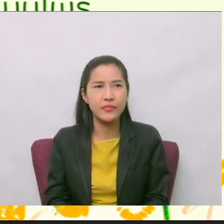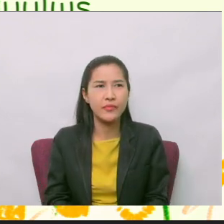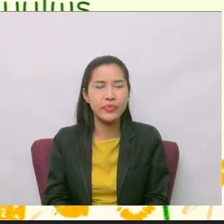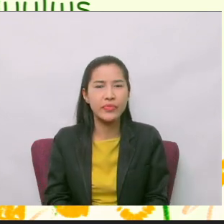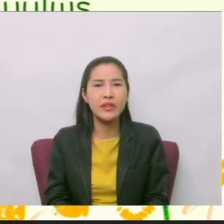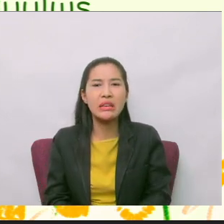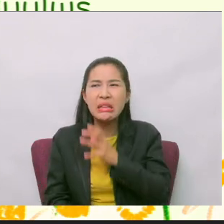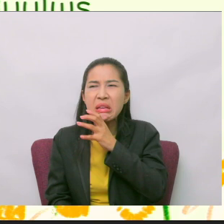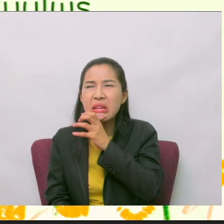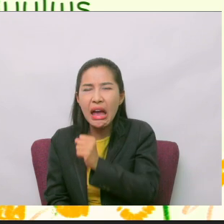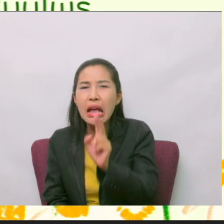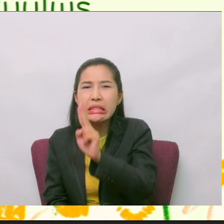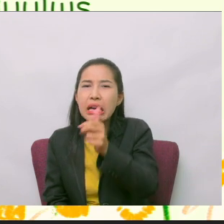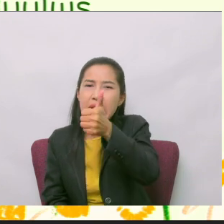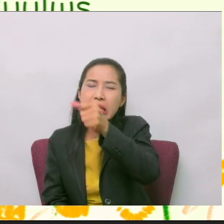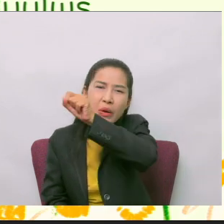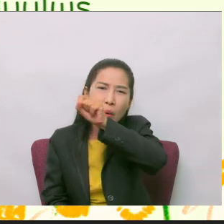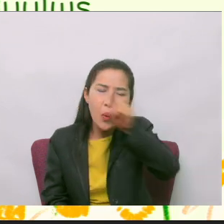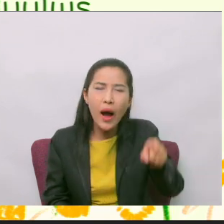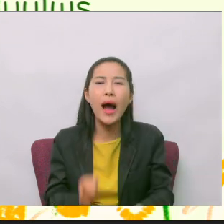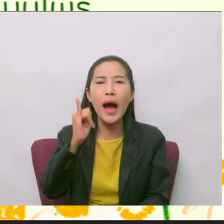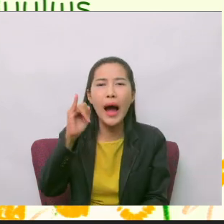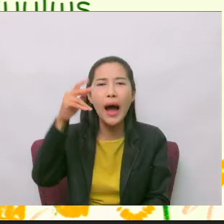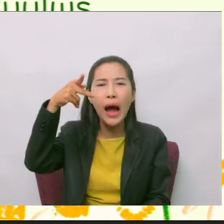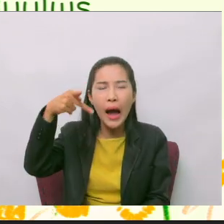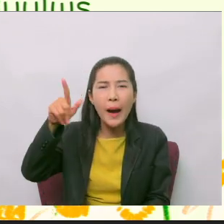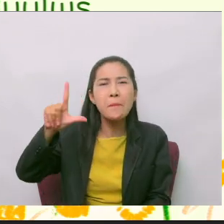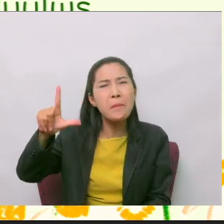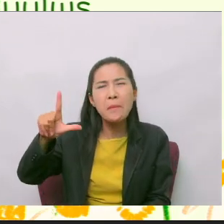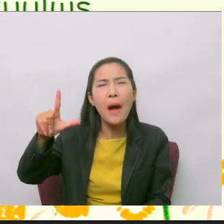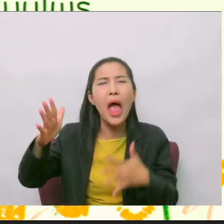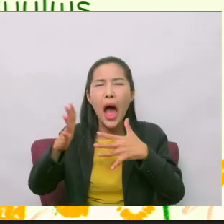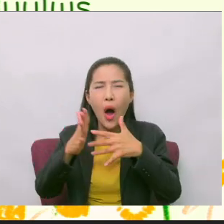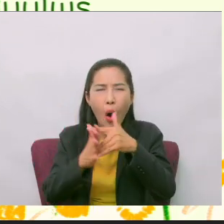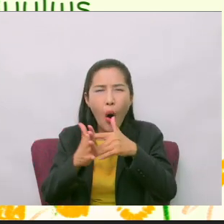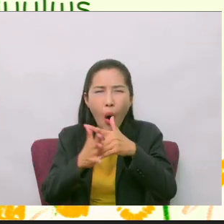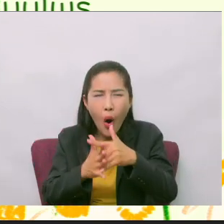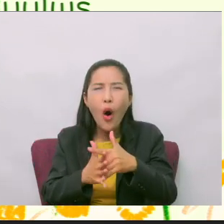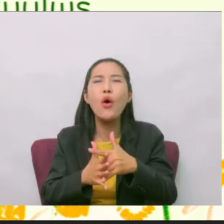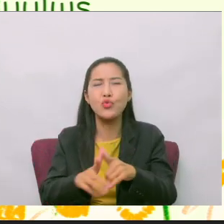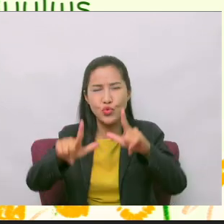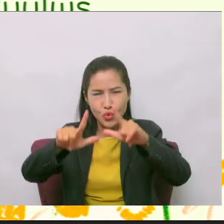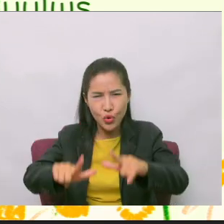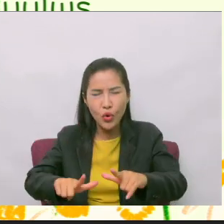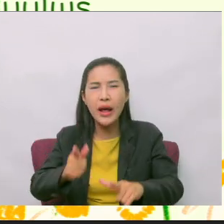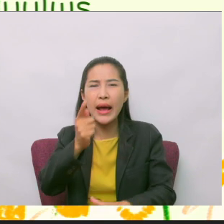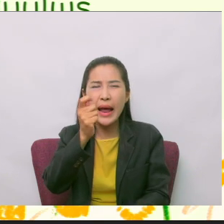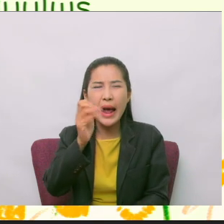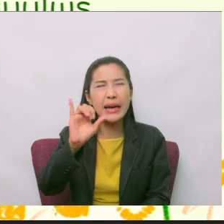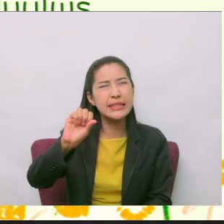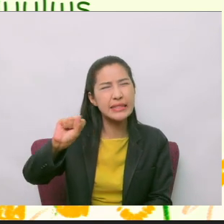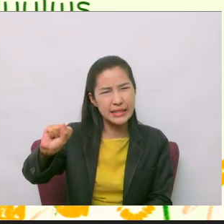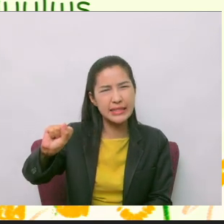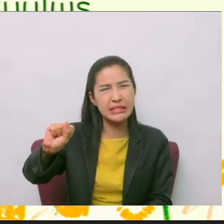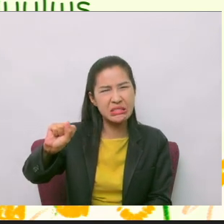คะอันนี้ก็จะเป็นการลดการอักเสบของกล้ามเนื้อนะคะของเส้นเอ็นนะคะถ้าใครที่มีปัญหาในเรื่องของ